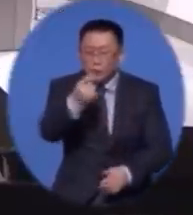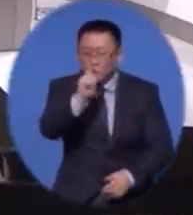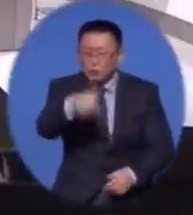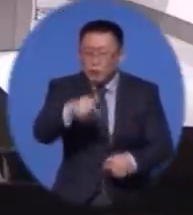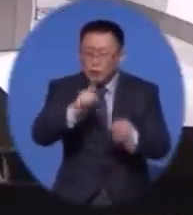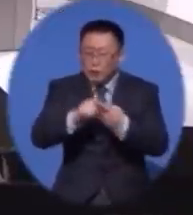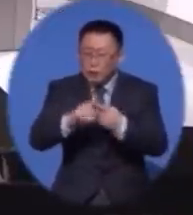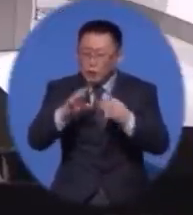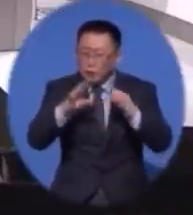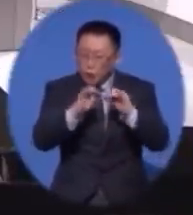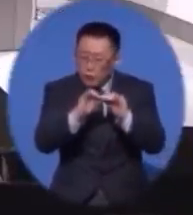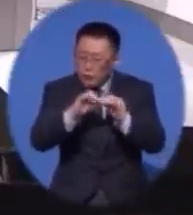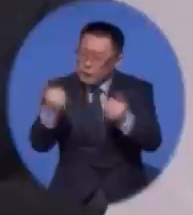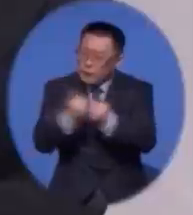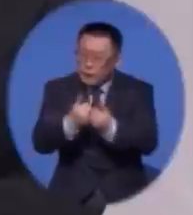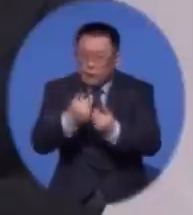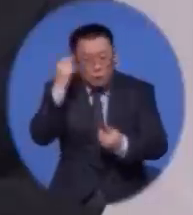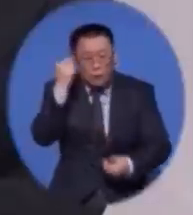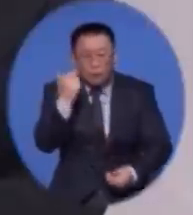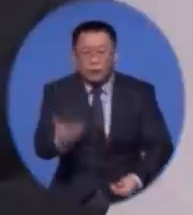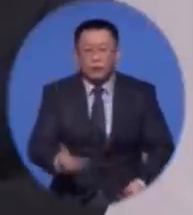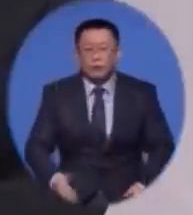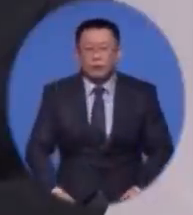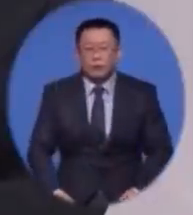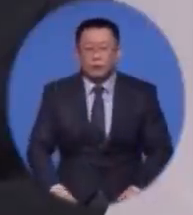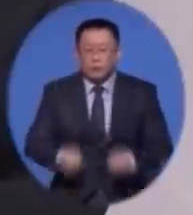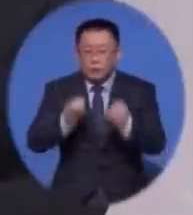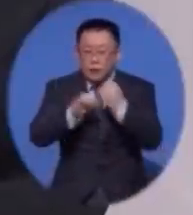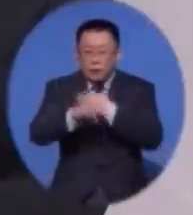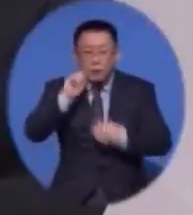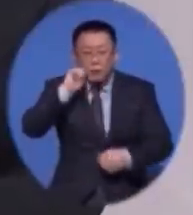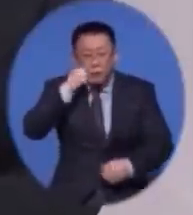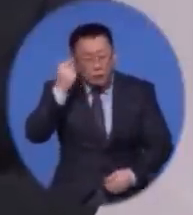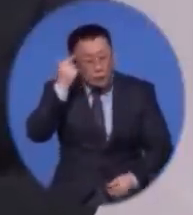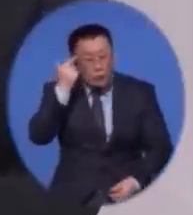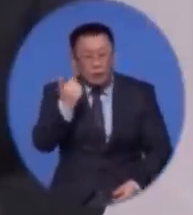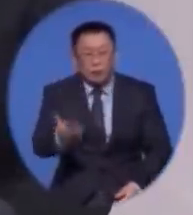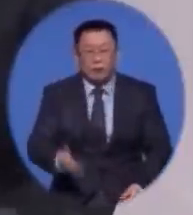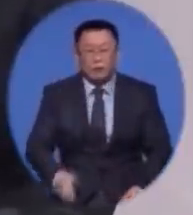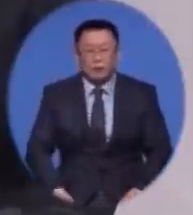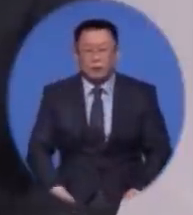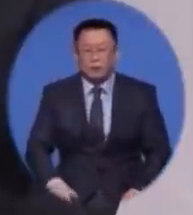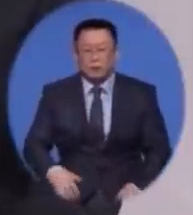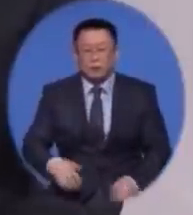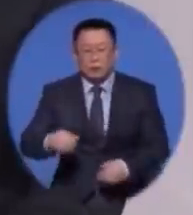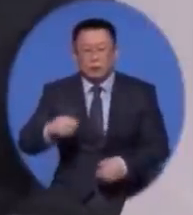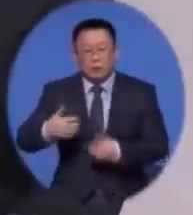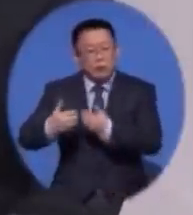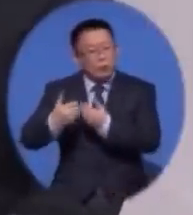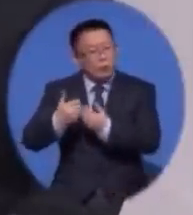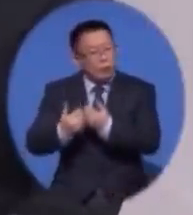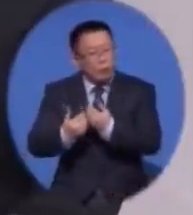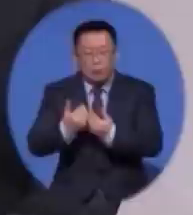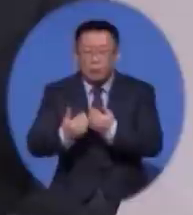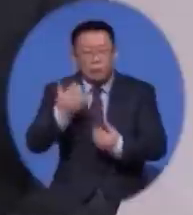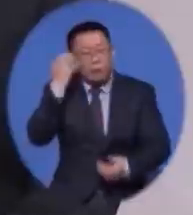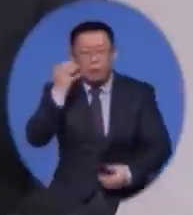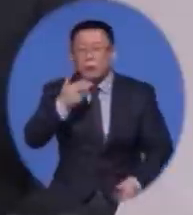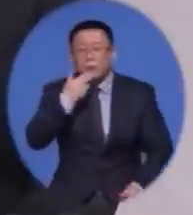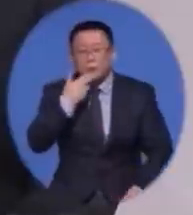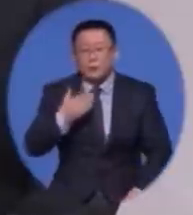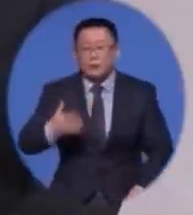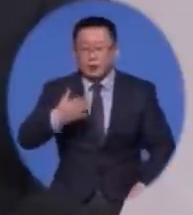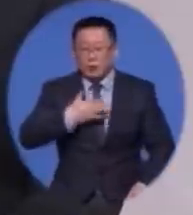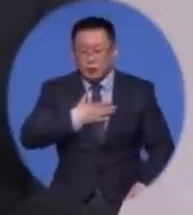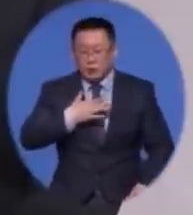대해서는 찬성입니까? 반대입니까? 아니면 좀 답변하기가 곤란합니까? 곤란한 답변 없습니다. 예.